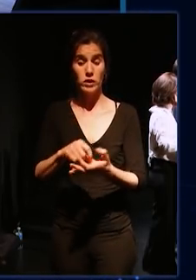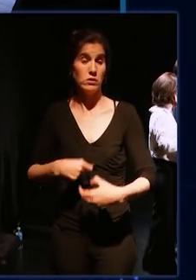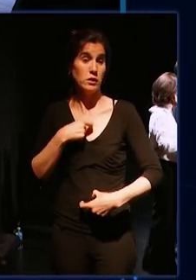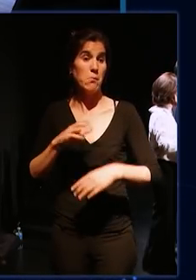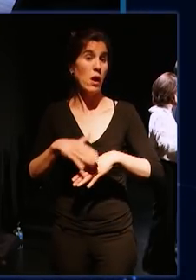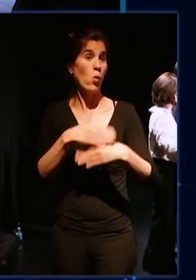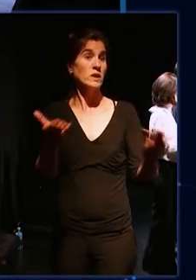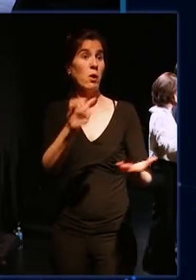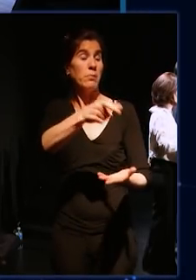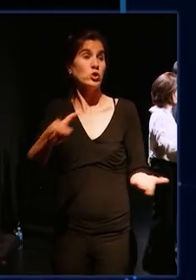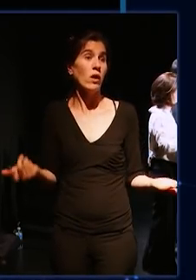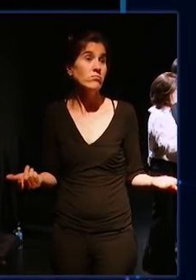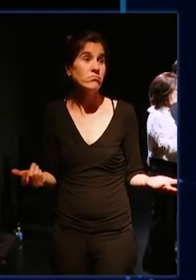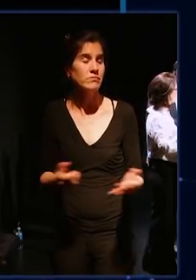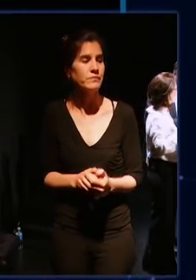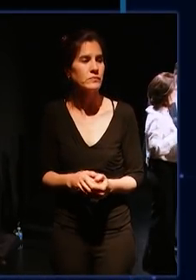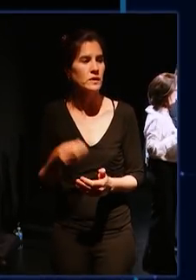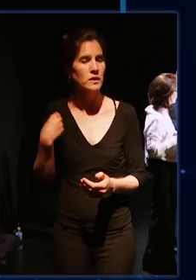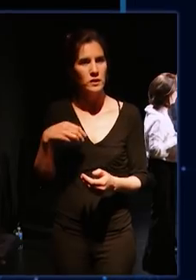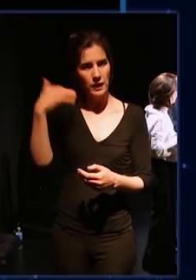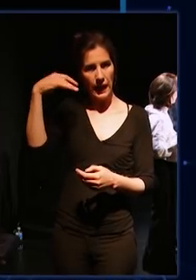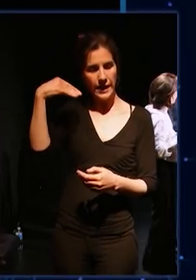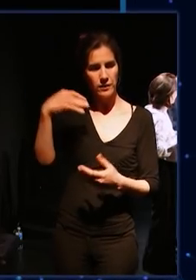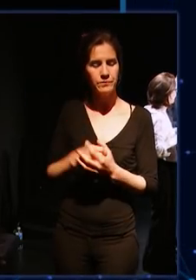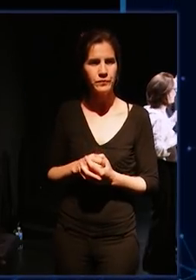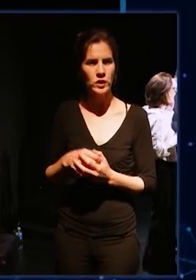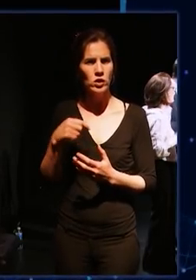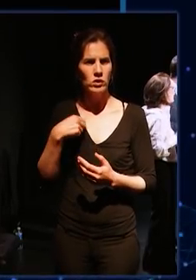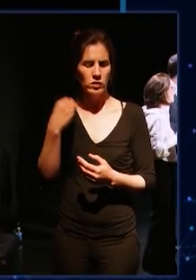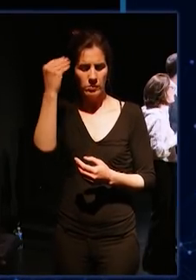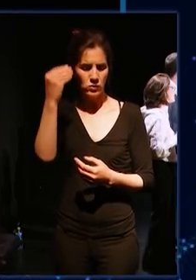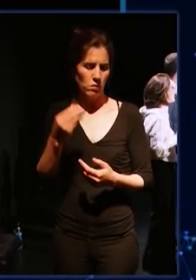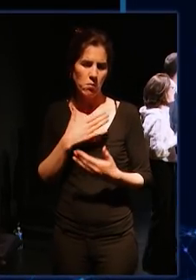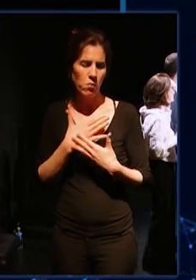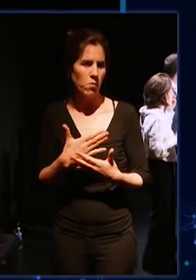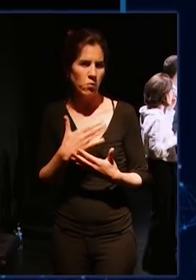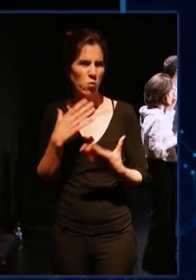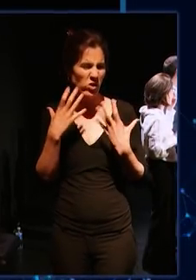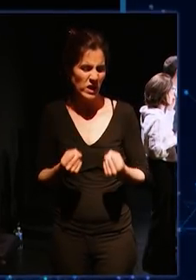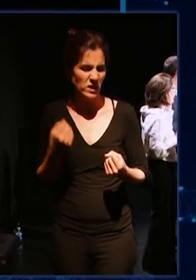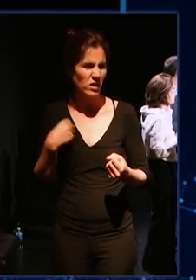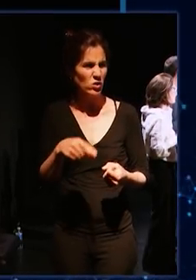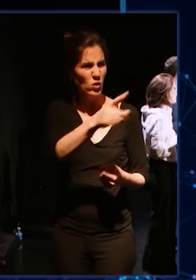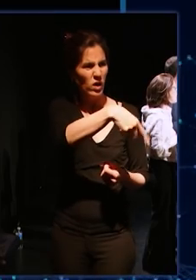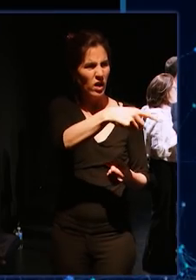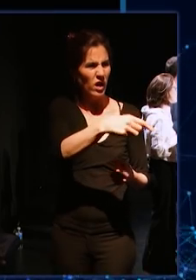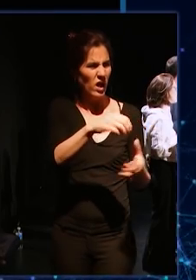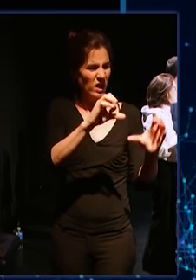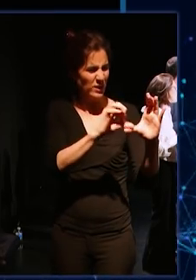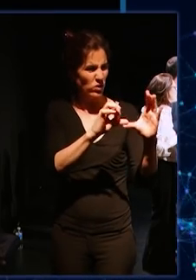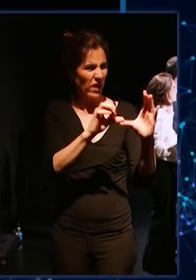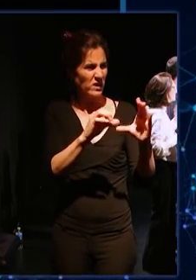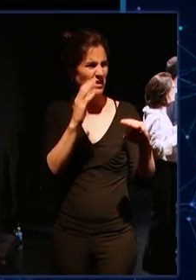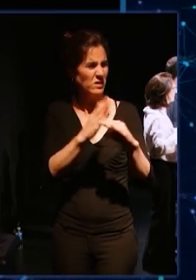tothom. Laia Muñoz, de la CUP. Sí. Bé, jo el que trobo lamentable, senyor Enric, és que les seves propostes girin tota l'estona al voltant d'un eix.